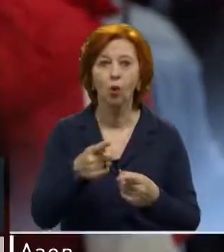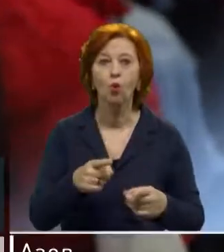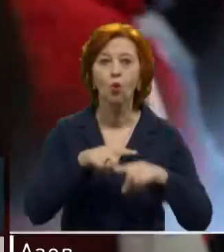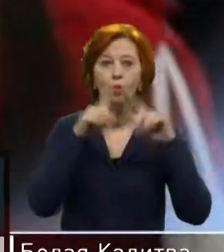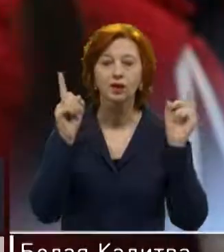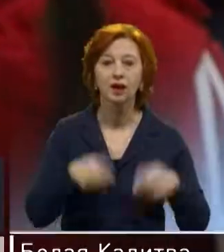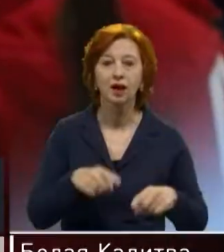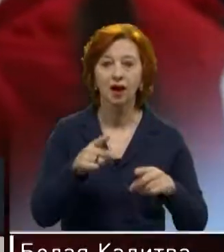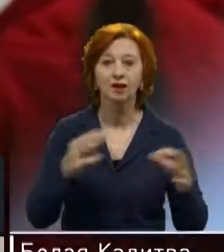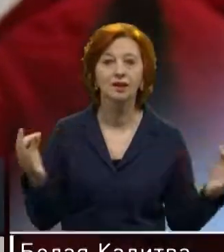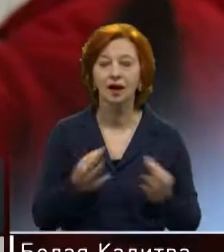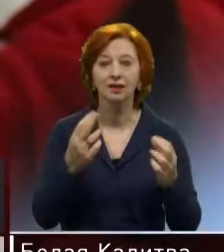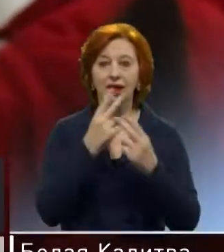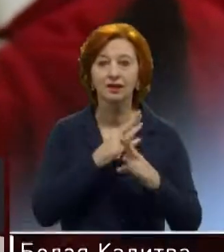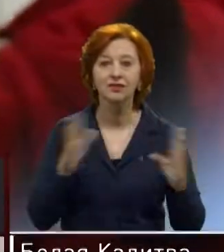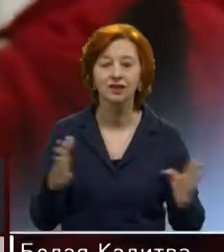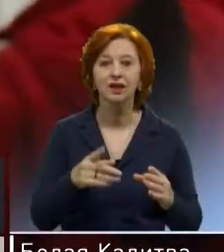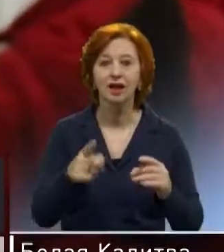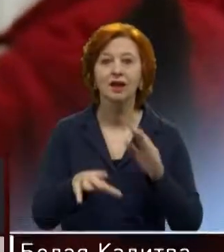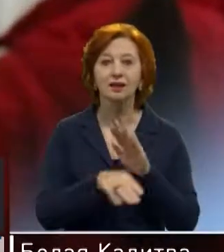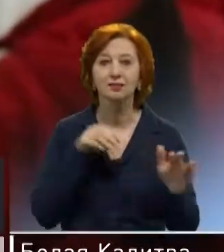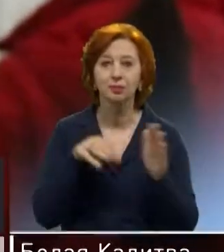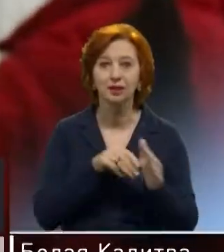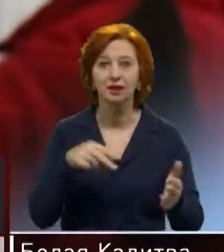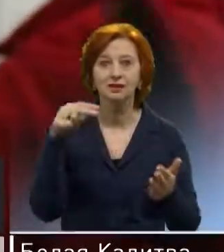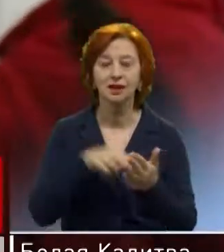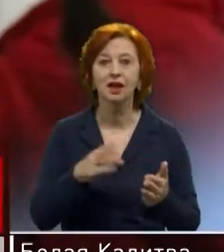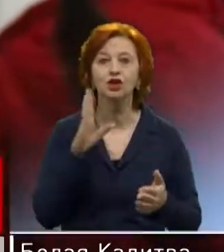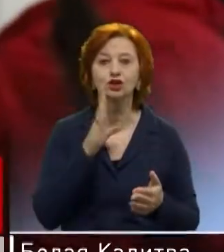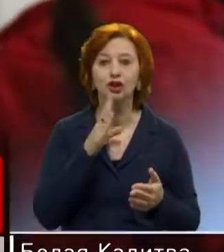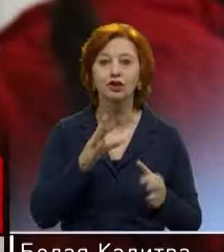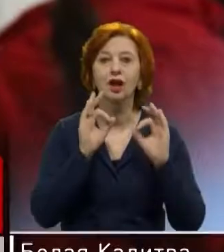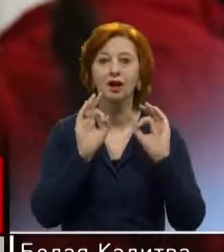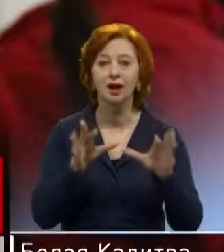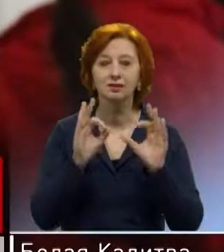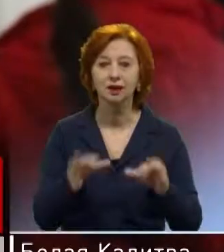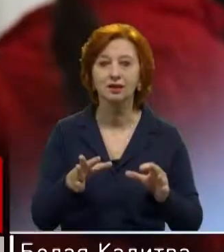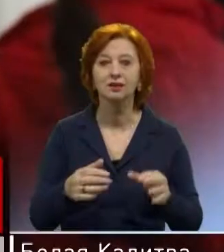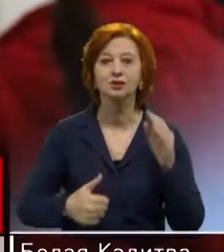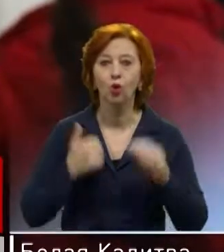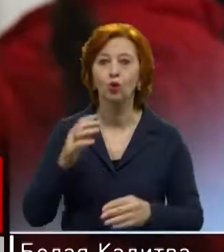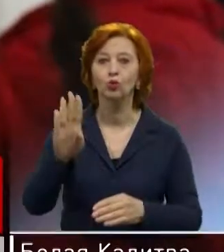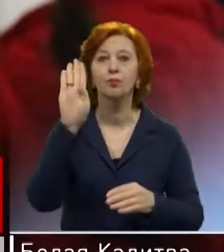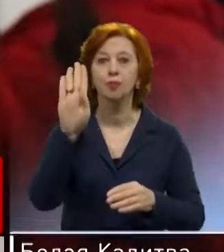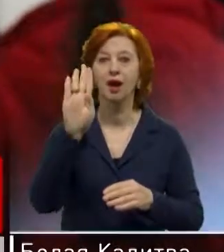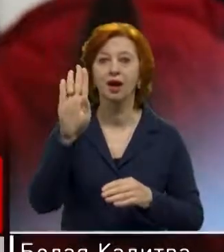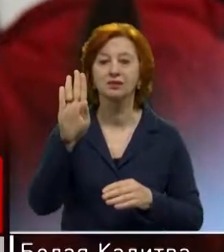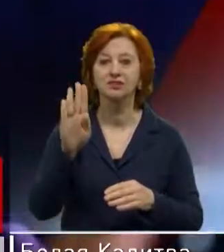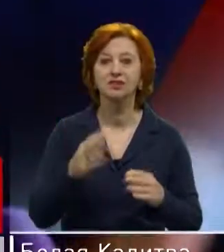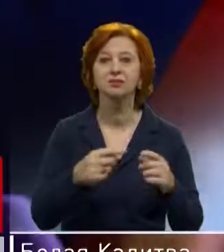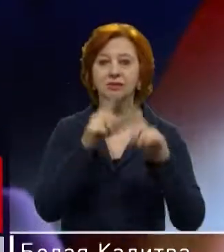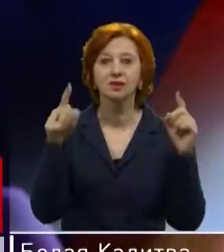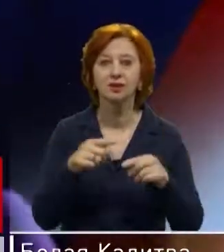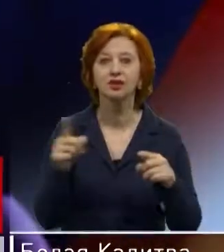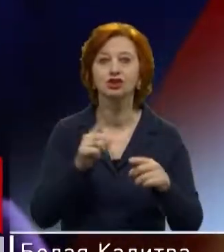видела никогда в жизни. Возле избирательной урны стояла женщина перед камерами и с гордостью показывала свой заполненный бюллетень, прежде чем